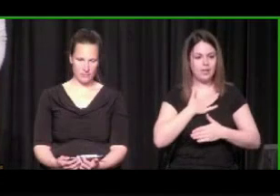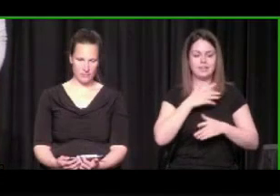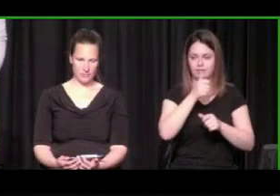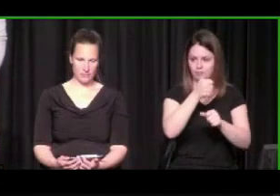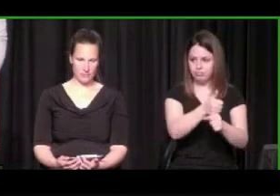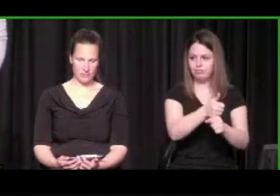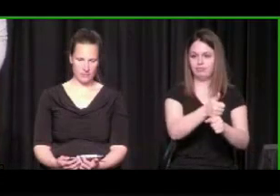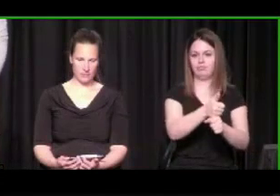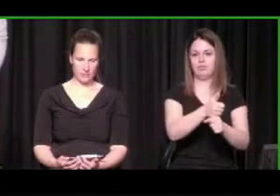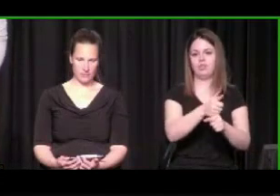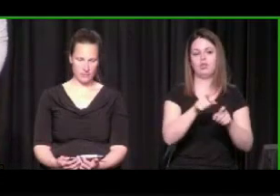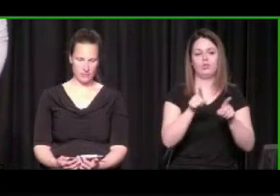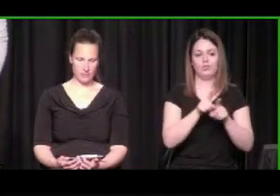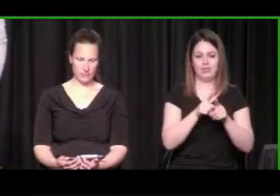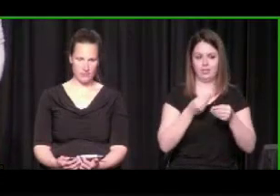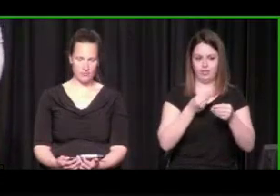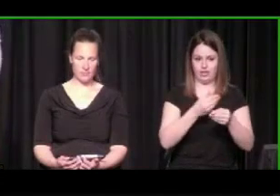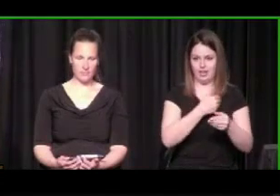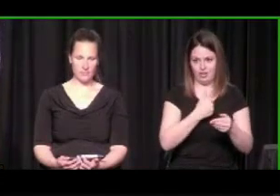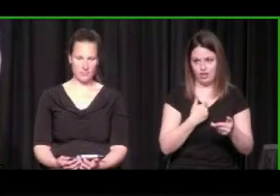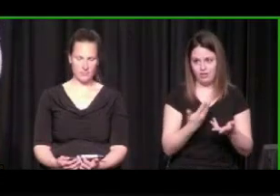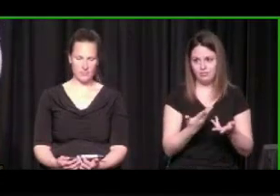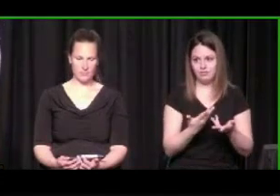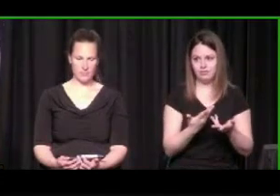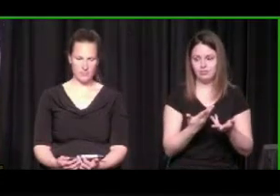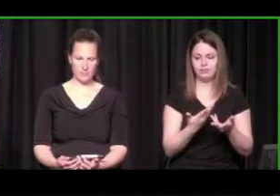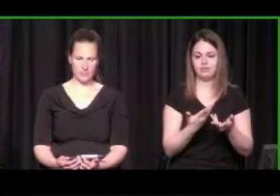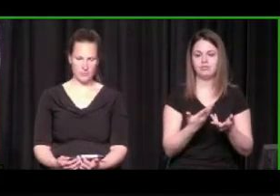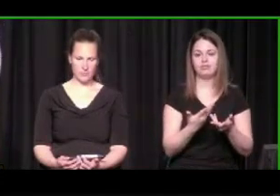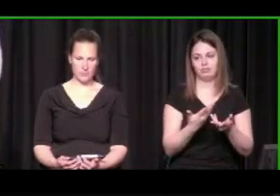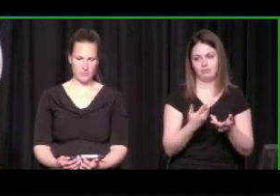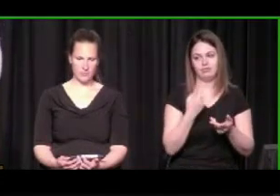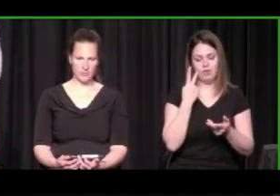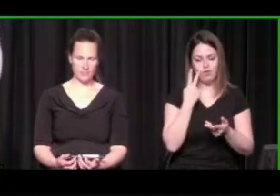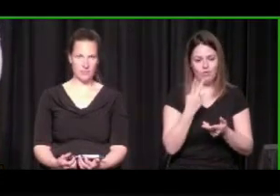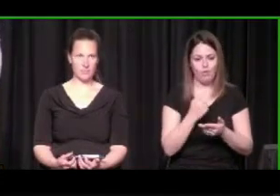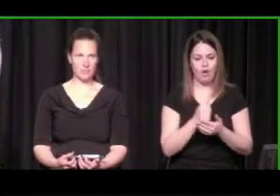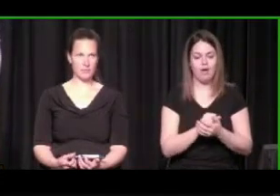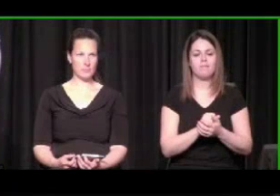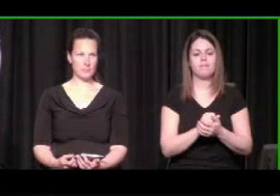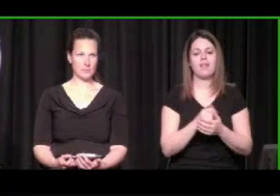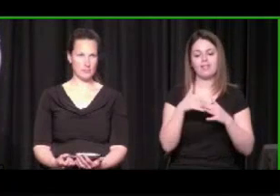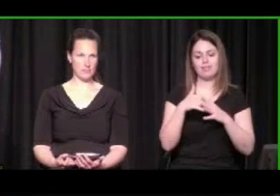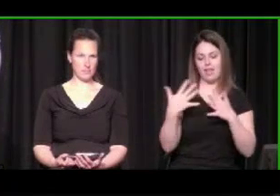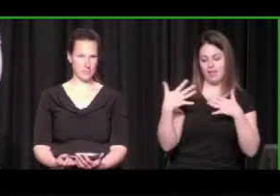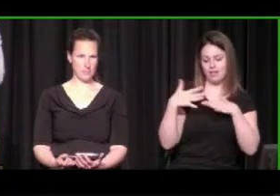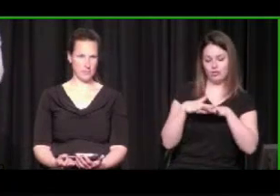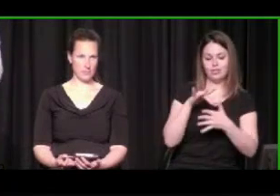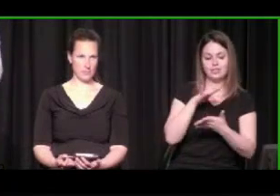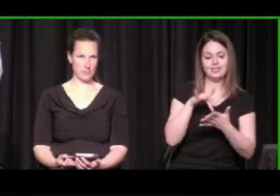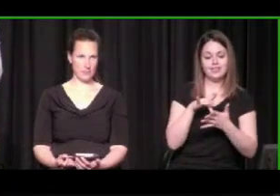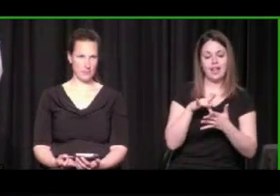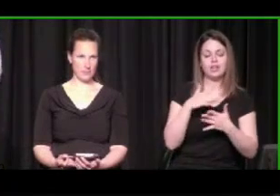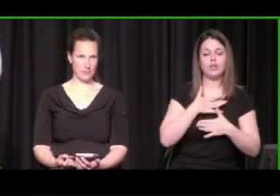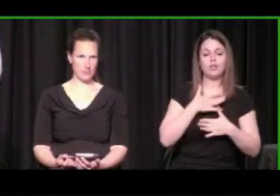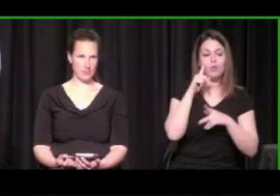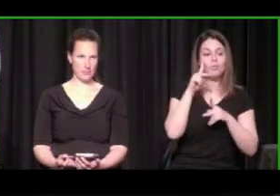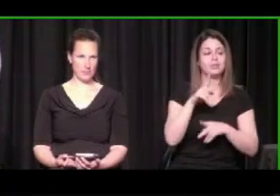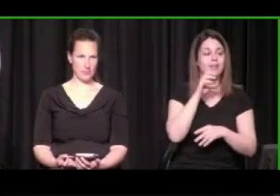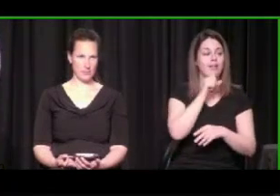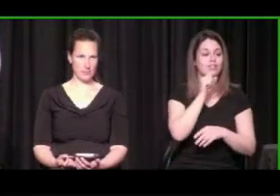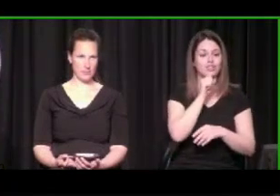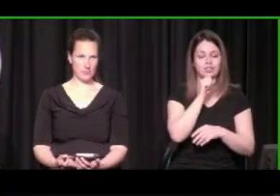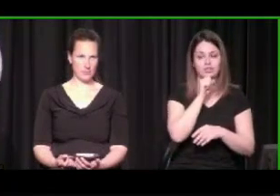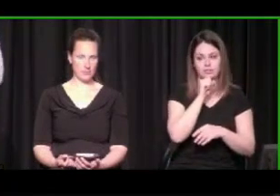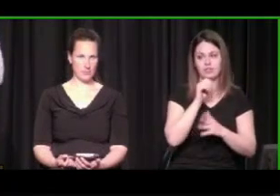bien nécessairement, également, cette opportunité-là va apparaître davantage. Les expériences d'inclusion dans des centres de loisirs pour personnes âgées